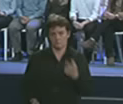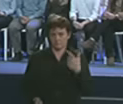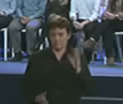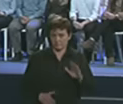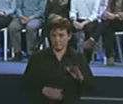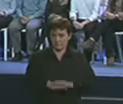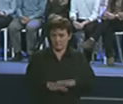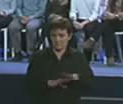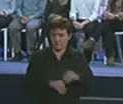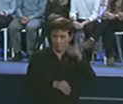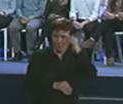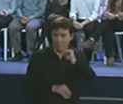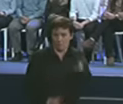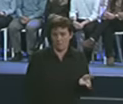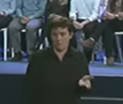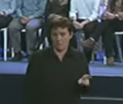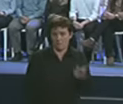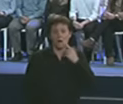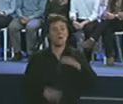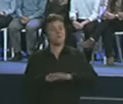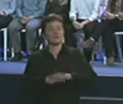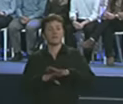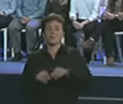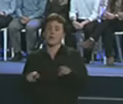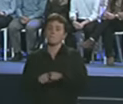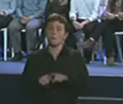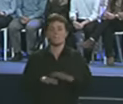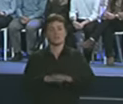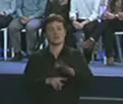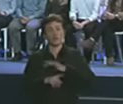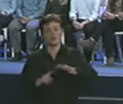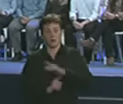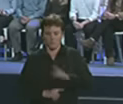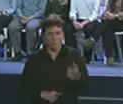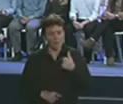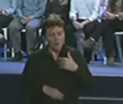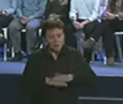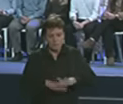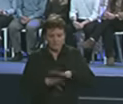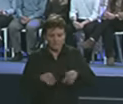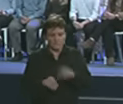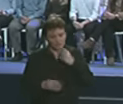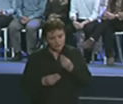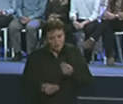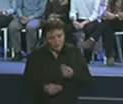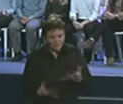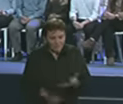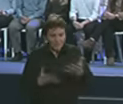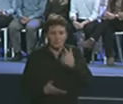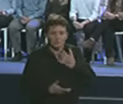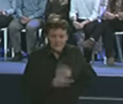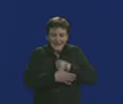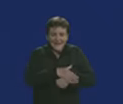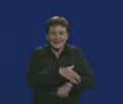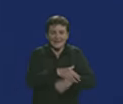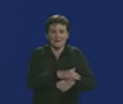familiale. La politique familiale n'est pas une politique sociale. La politique familiale, c'est une politique pour encourager à la natalité. Et